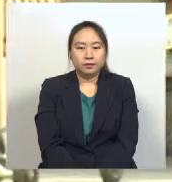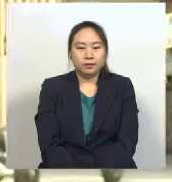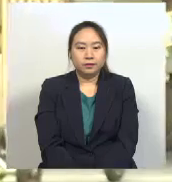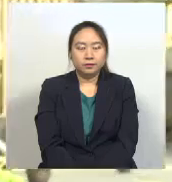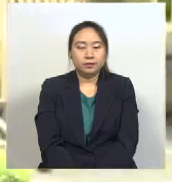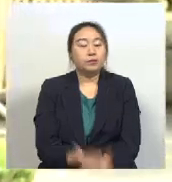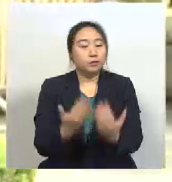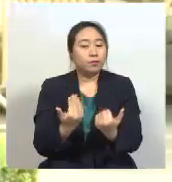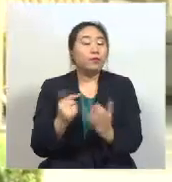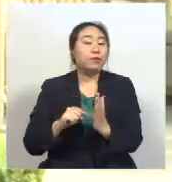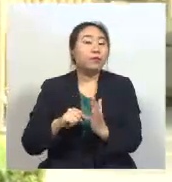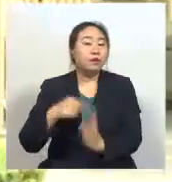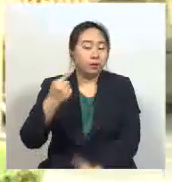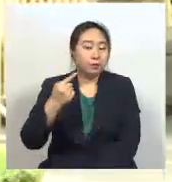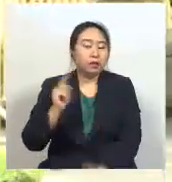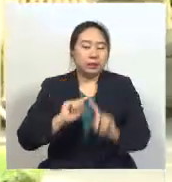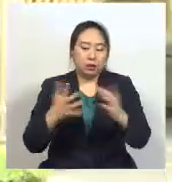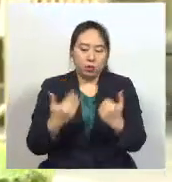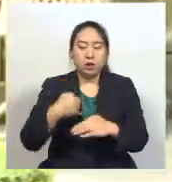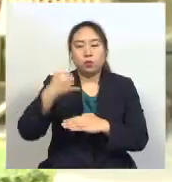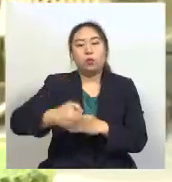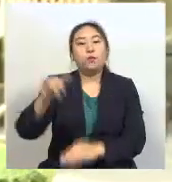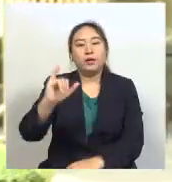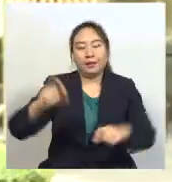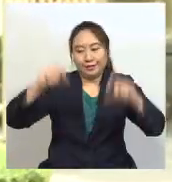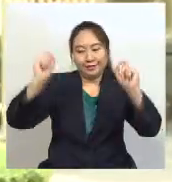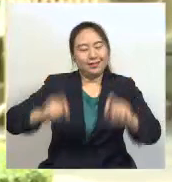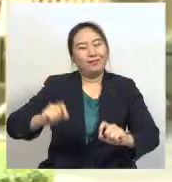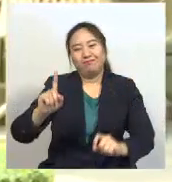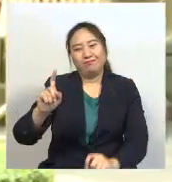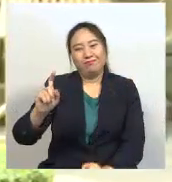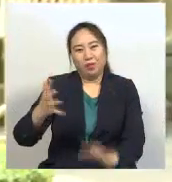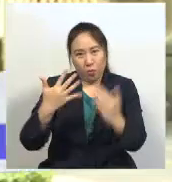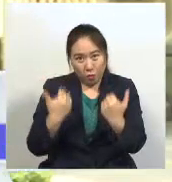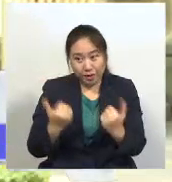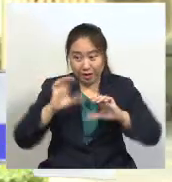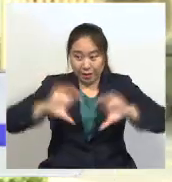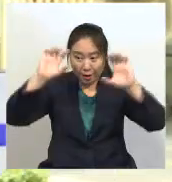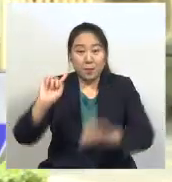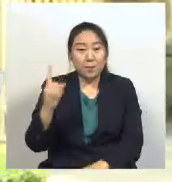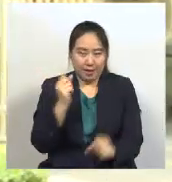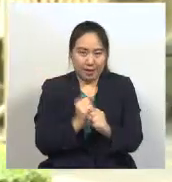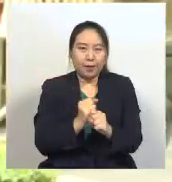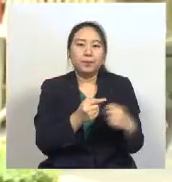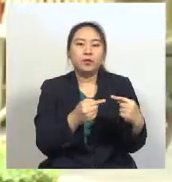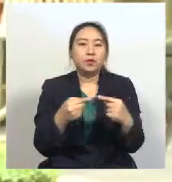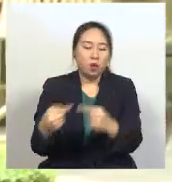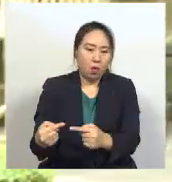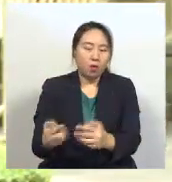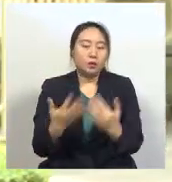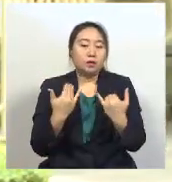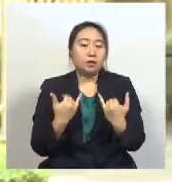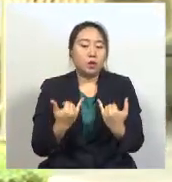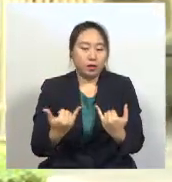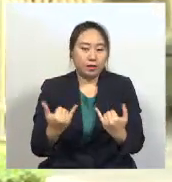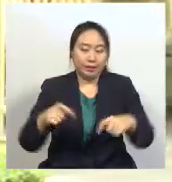รัฐบาลที่แล้วเริ่มต้นมาแต่ก็ยังไม่จบยังเซ็นสัญญาไม่ได้จนทั้งถึงวันนี้รัฐบาลนี้ก็สืบสานงานนี้ต่อและจนกระทั่ง